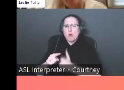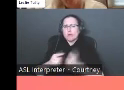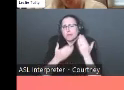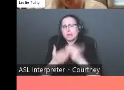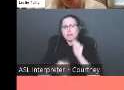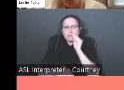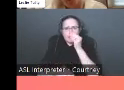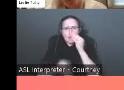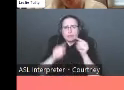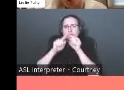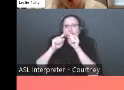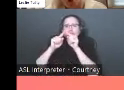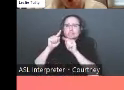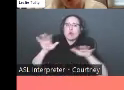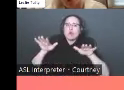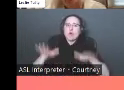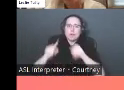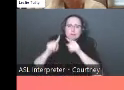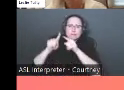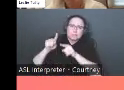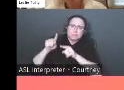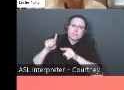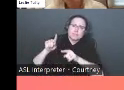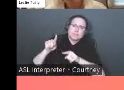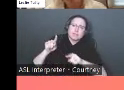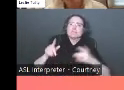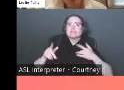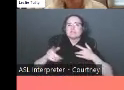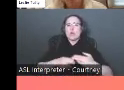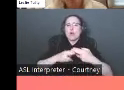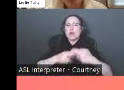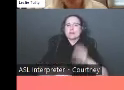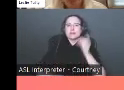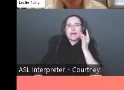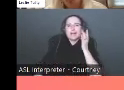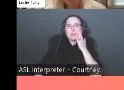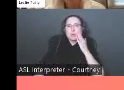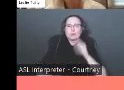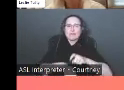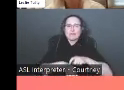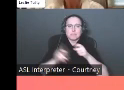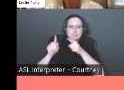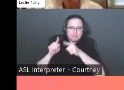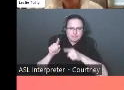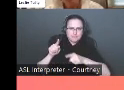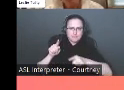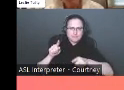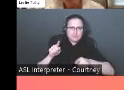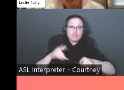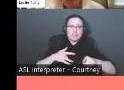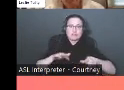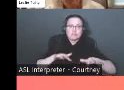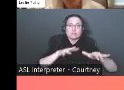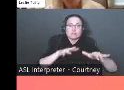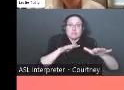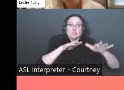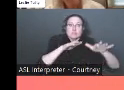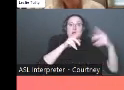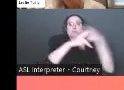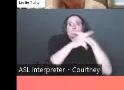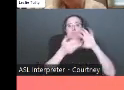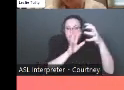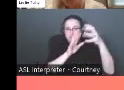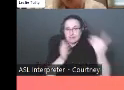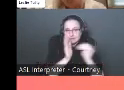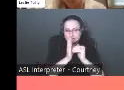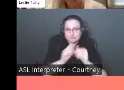violent, le partenaire ensuite s'excuse, il y a une période de calme qu'on appelle la période de lune de miel et ensuite